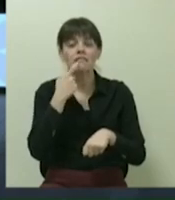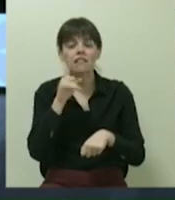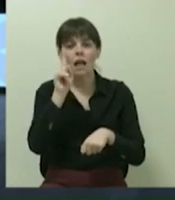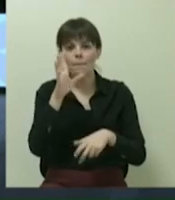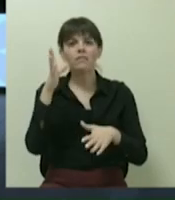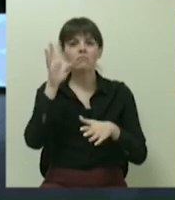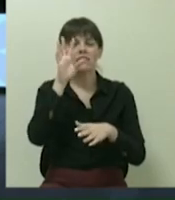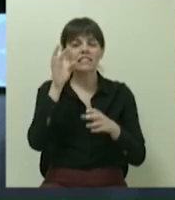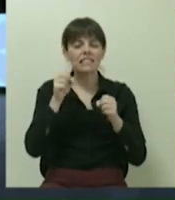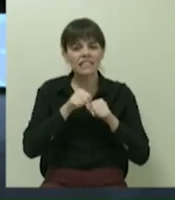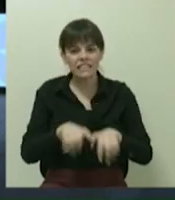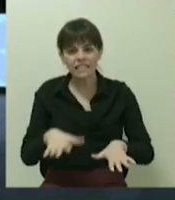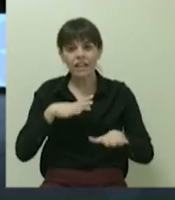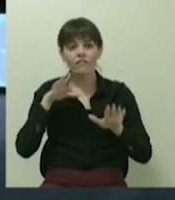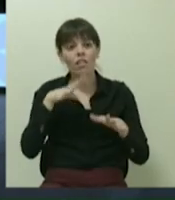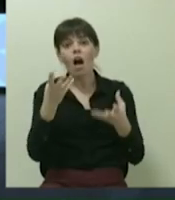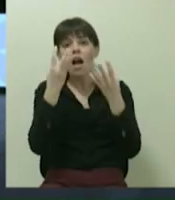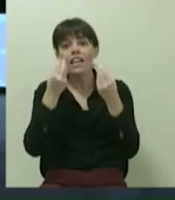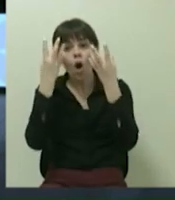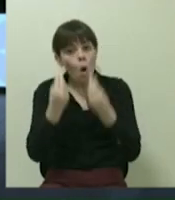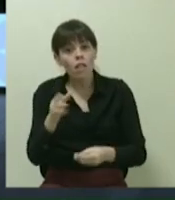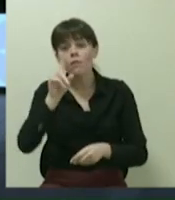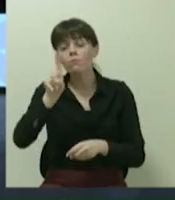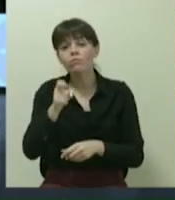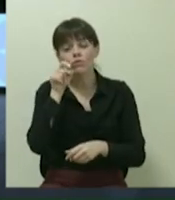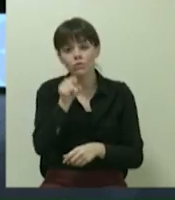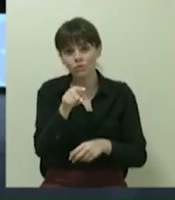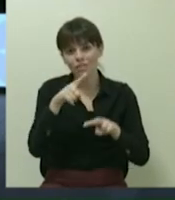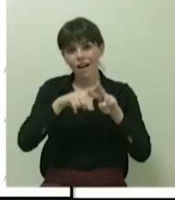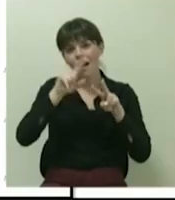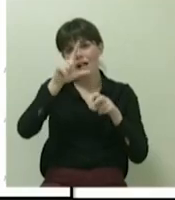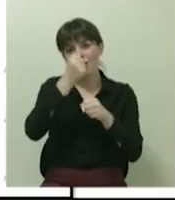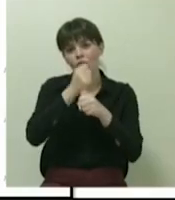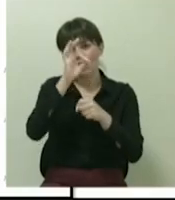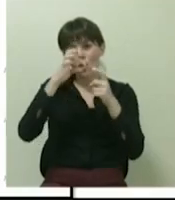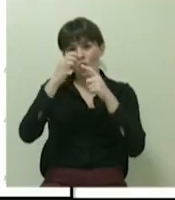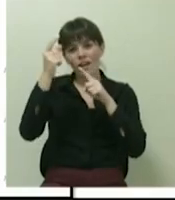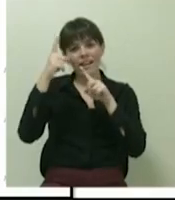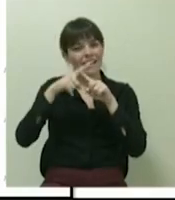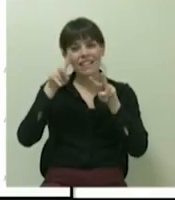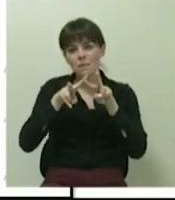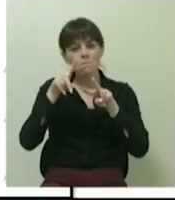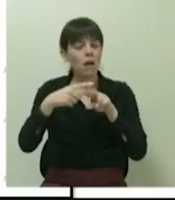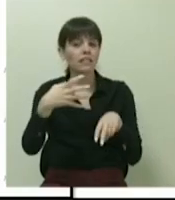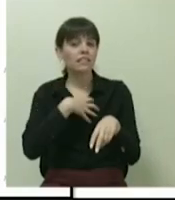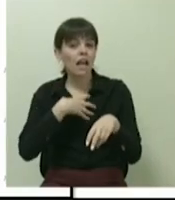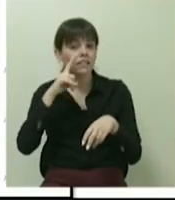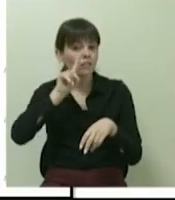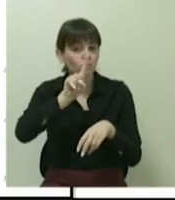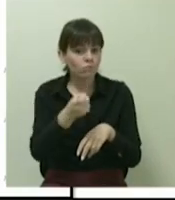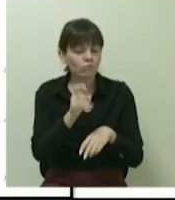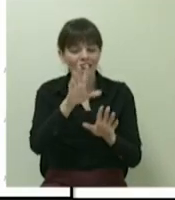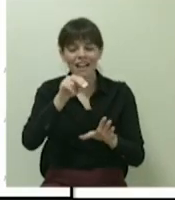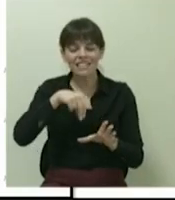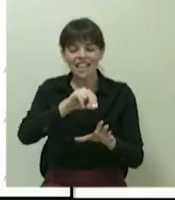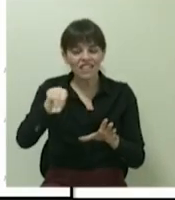vardır. Onun daha verimli olanını bulmuş. Yani algoritmanın kendisini keşfetmiş. Çünkü algoritmanın kendisine de tıpkı satranç